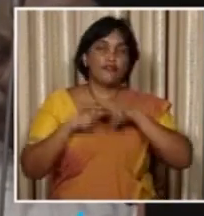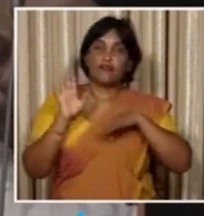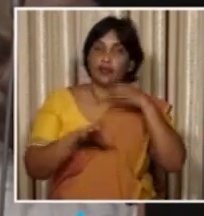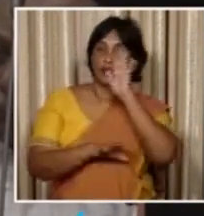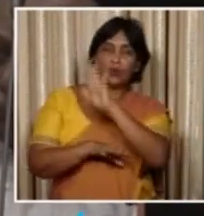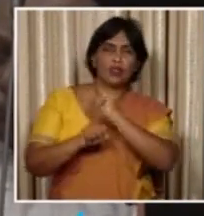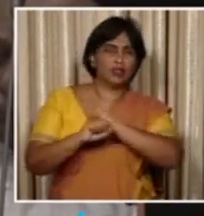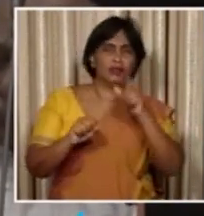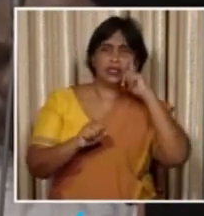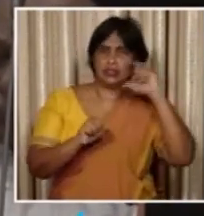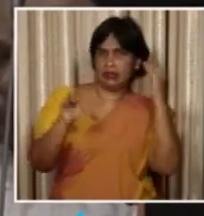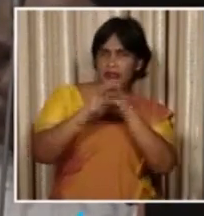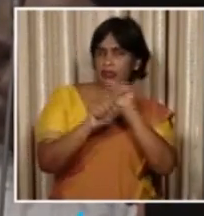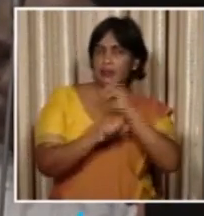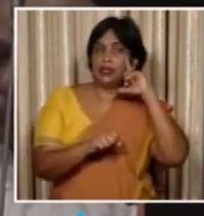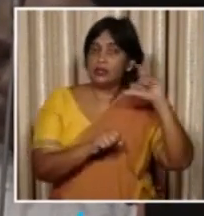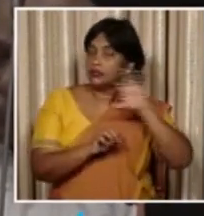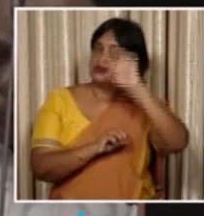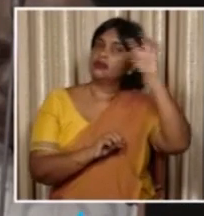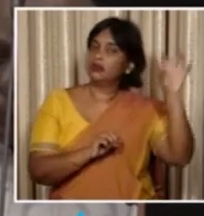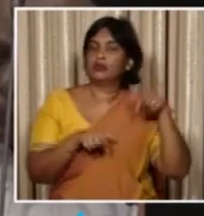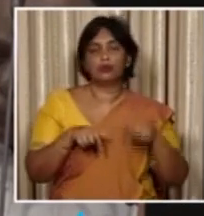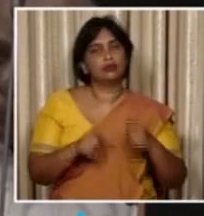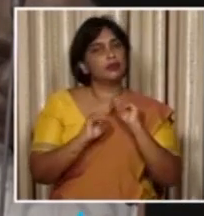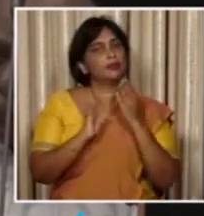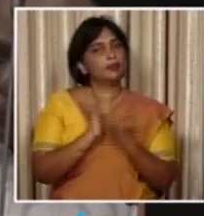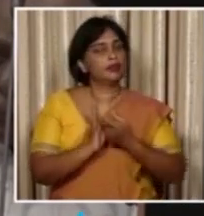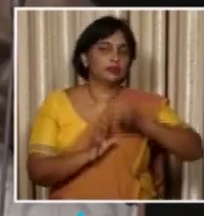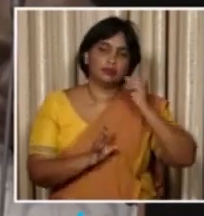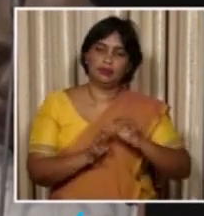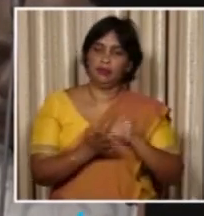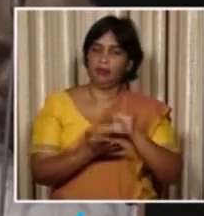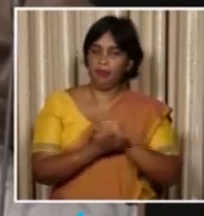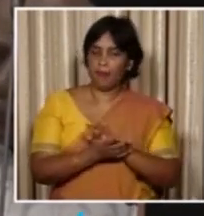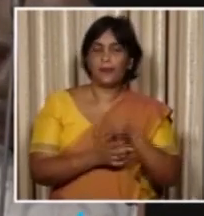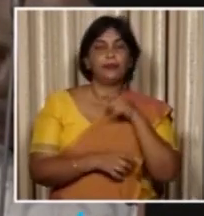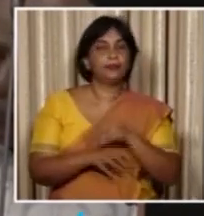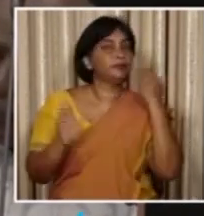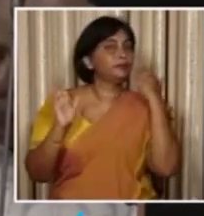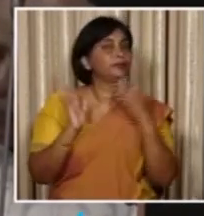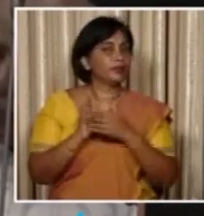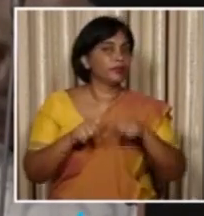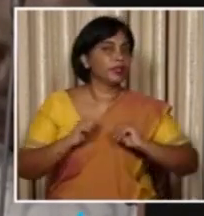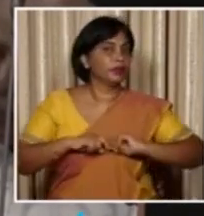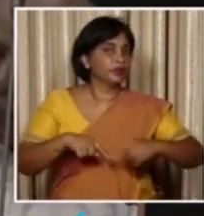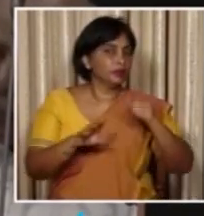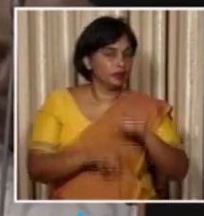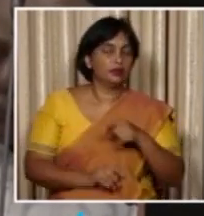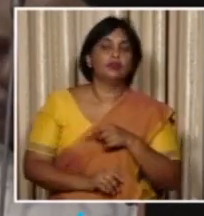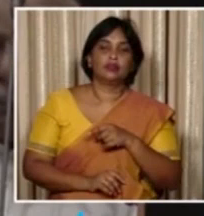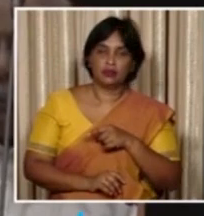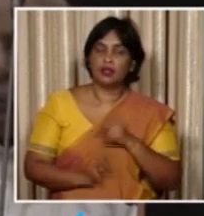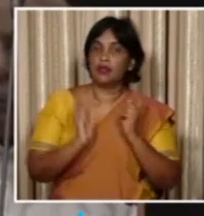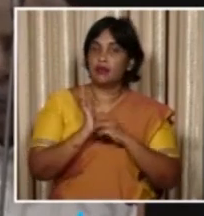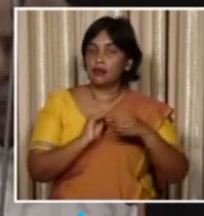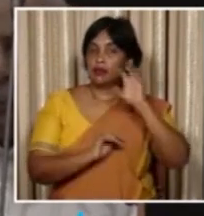අයිති නැති චීන වැනි රටවල් සමගද අද ප්‍රතිපත්තිමය එකඟතාවයකට පැමිණියා. මේ පිළිබඳ දැනට සිදු කළ යුතුව ඇත්තේ ණය